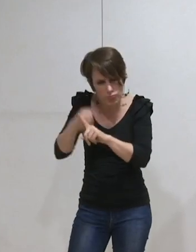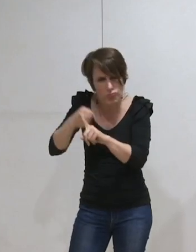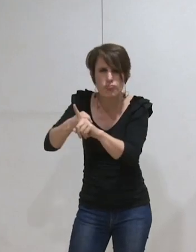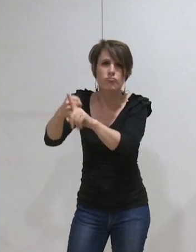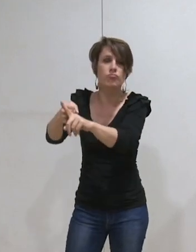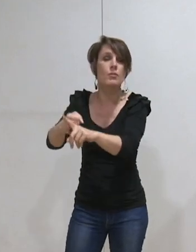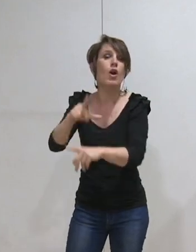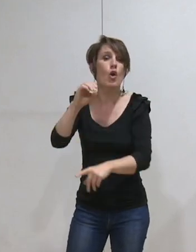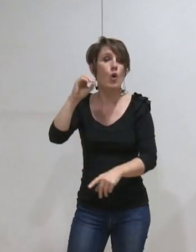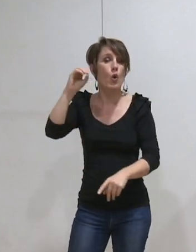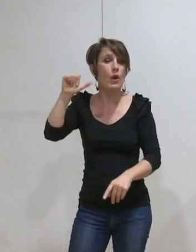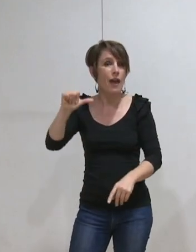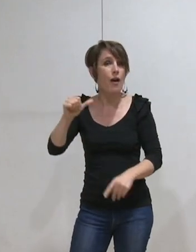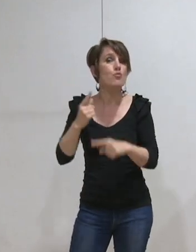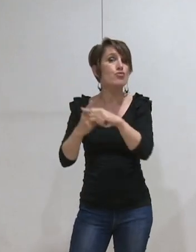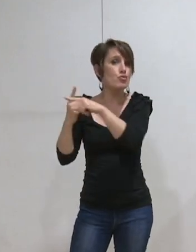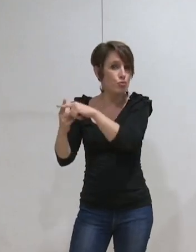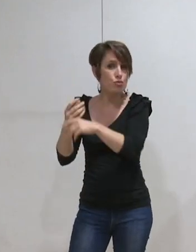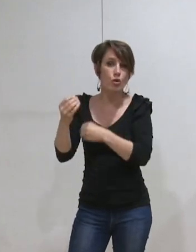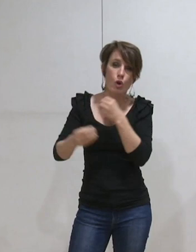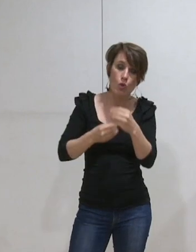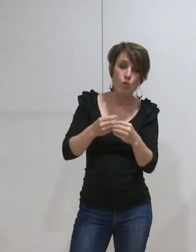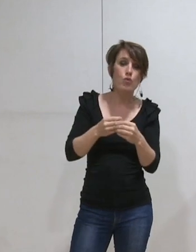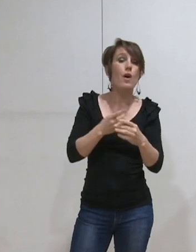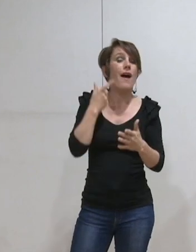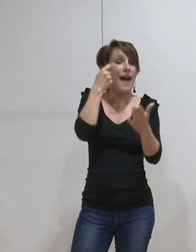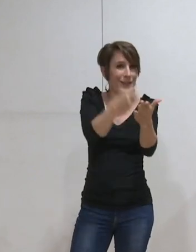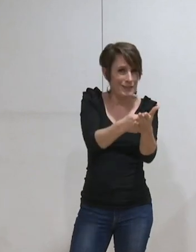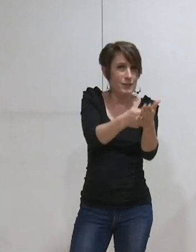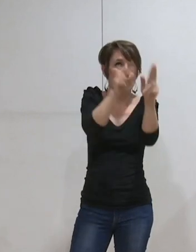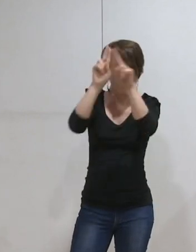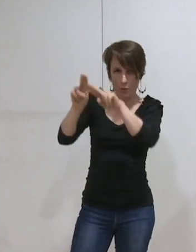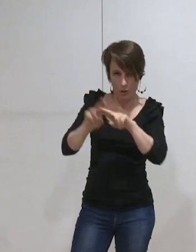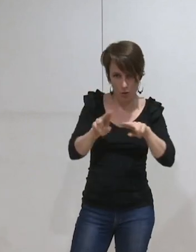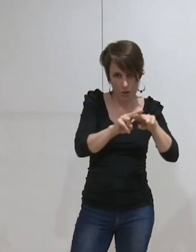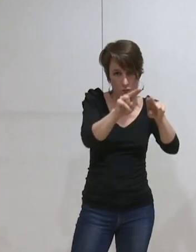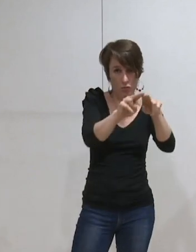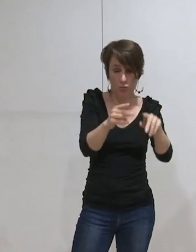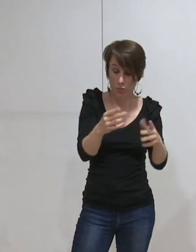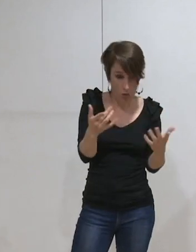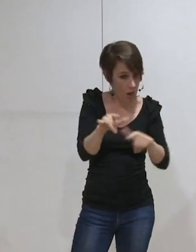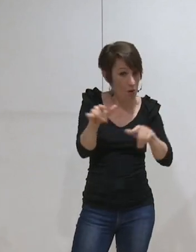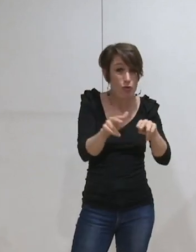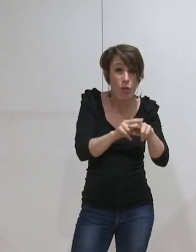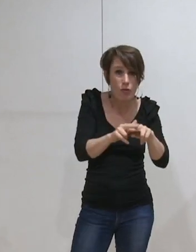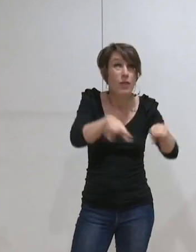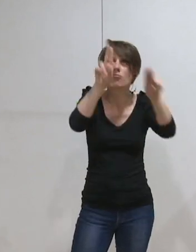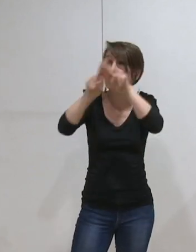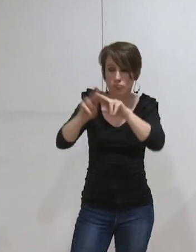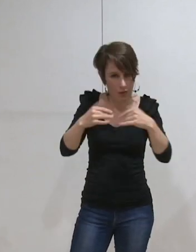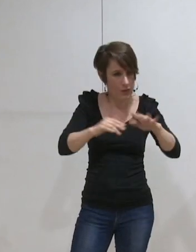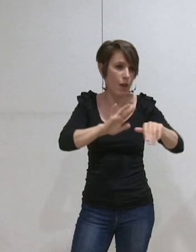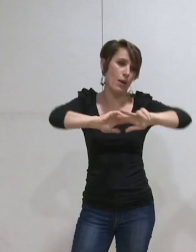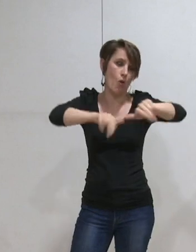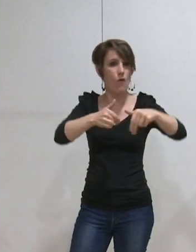LEC Plus+ ça peut être aussi l'acquisition amélioration par les bailleurs sociaux c'est l'gement vide qui sont ensuite rénové pour être ensuite conventionné